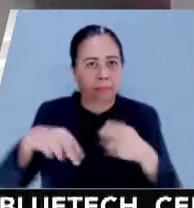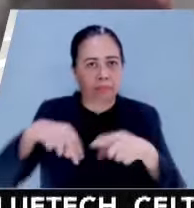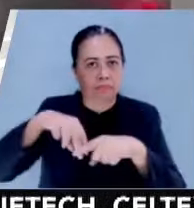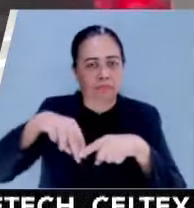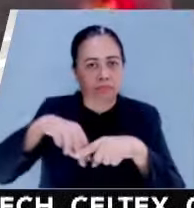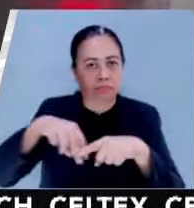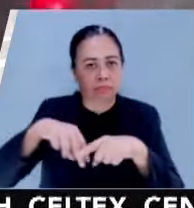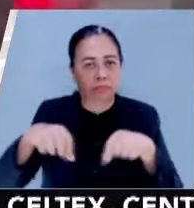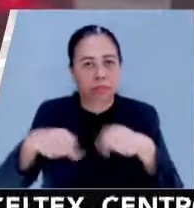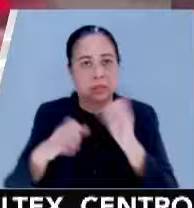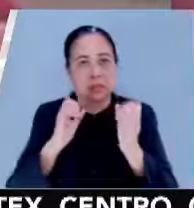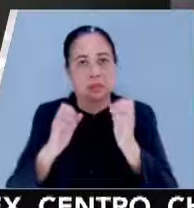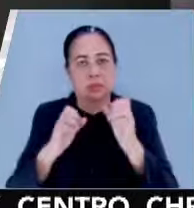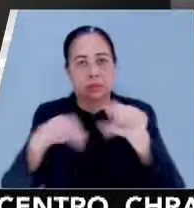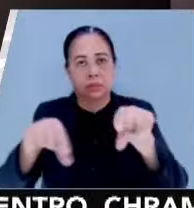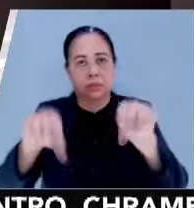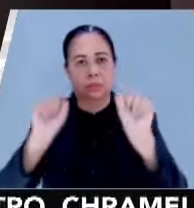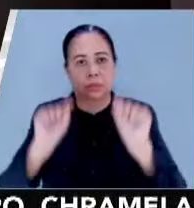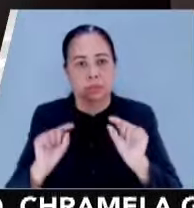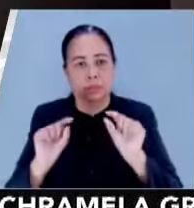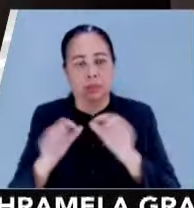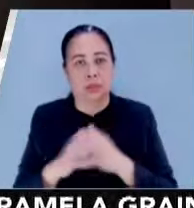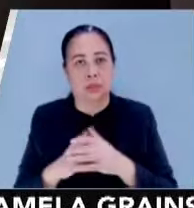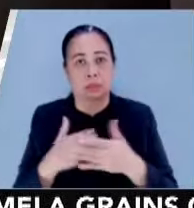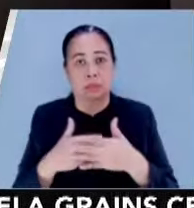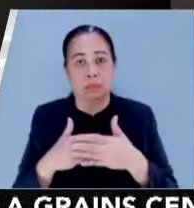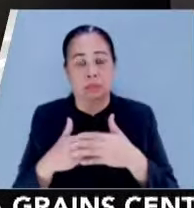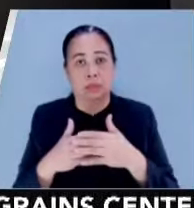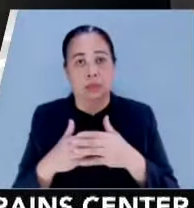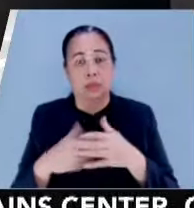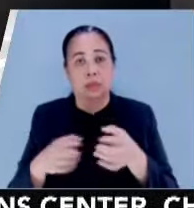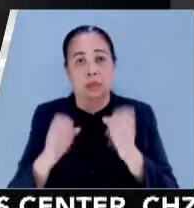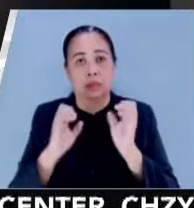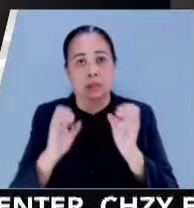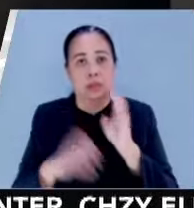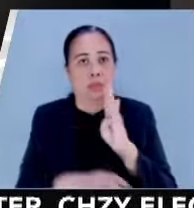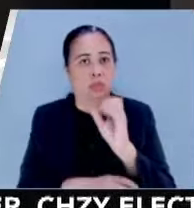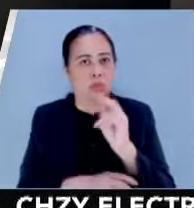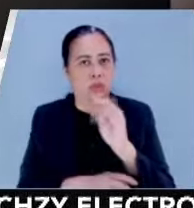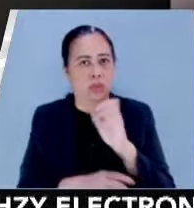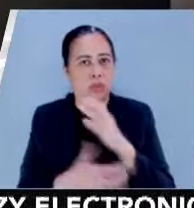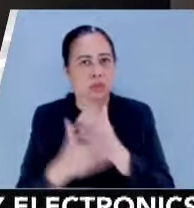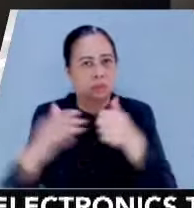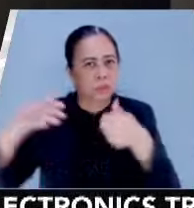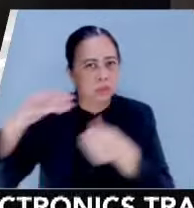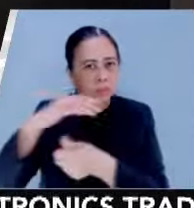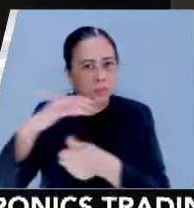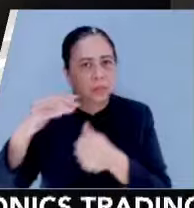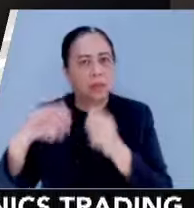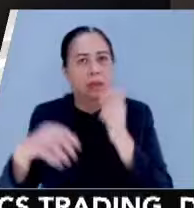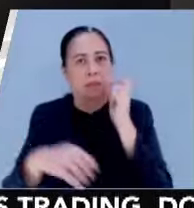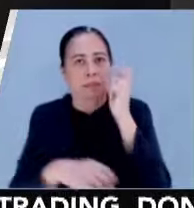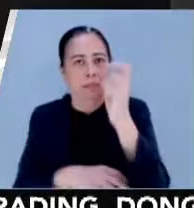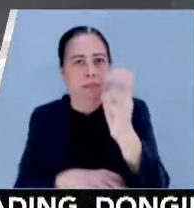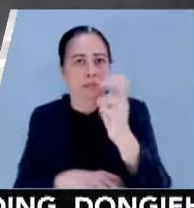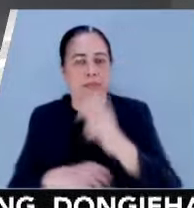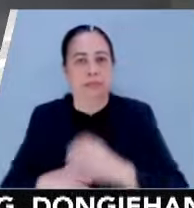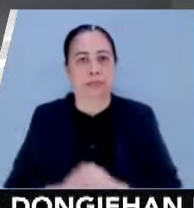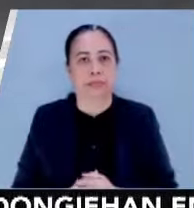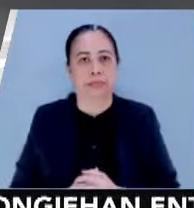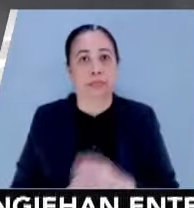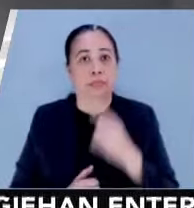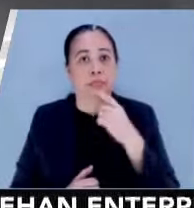EDSA Guadalupe. Sa bandang EDSA Boni naman, may mga motorisang sumilong sa ilalim ng MRT station. Ayon sa